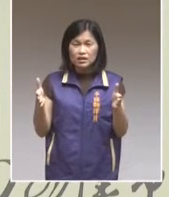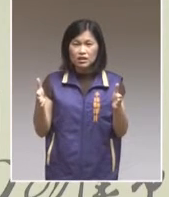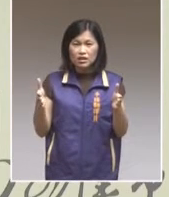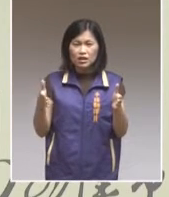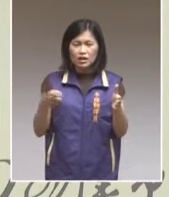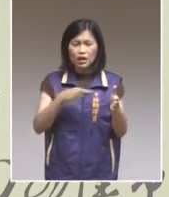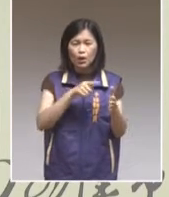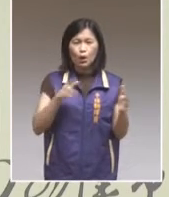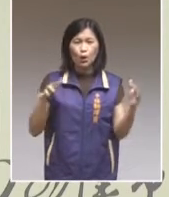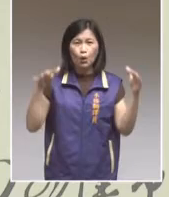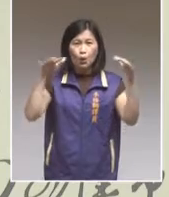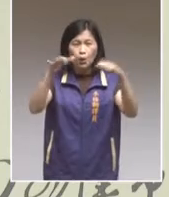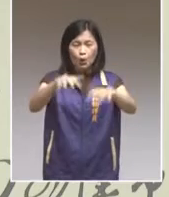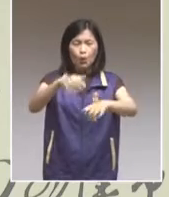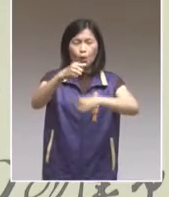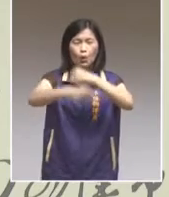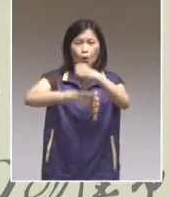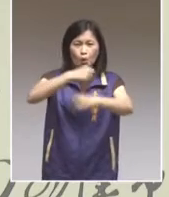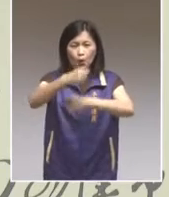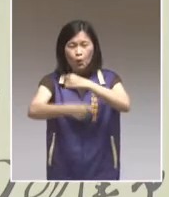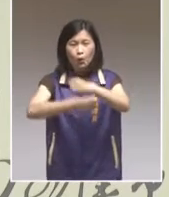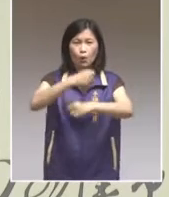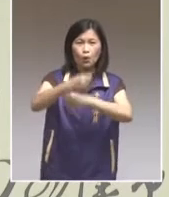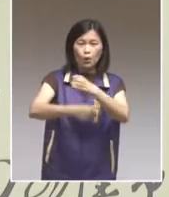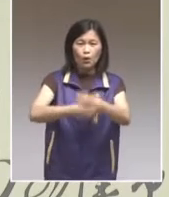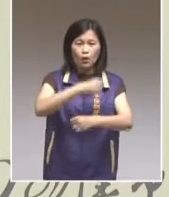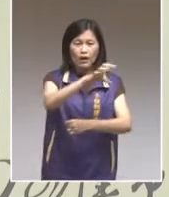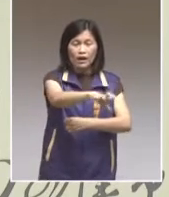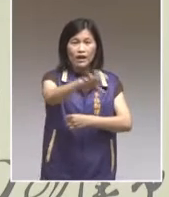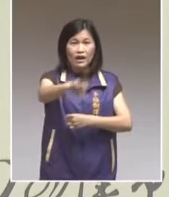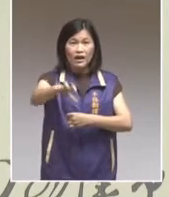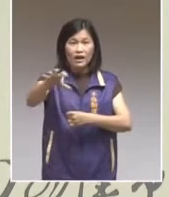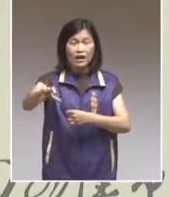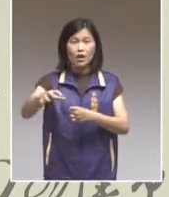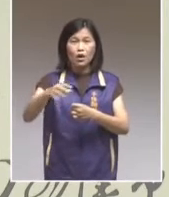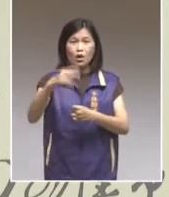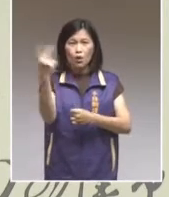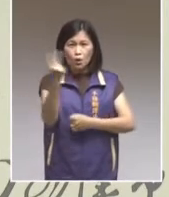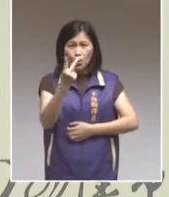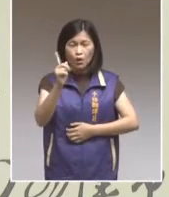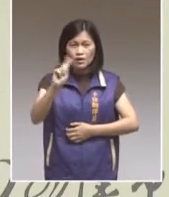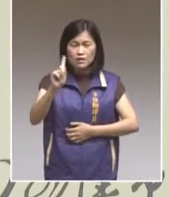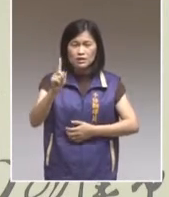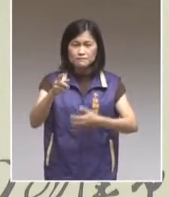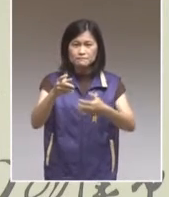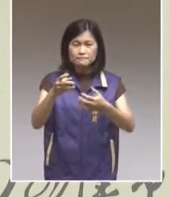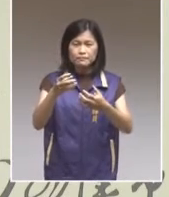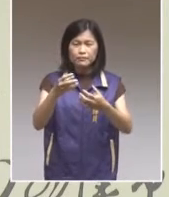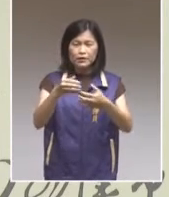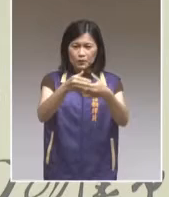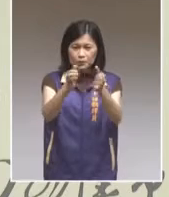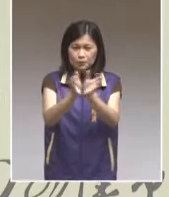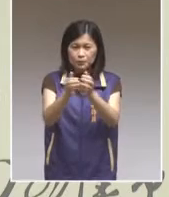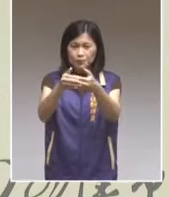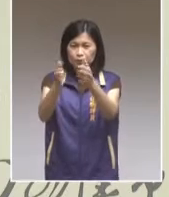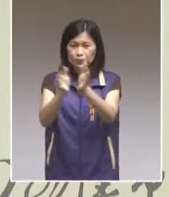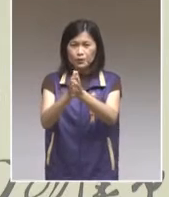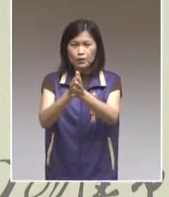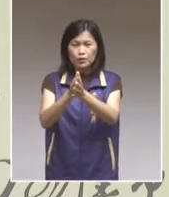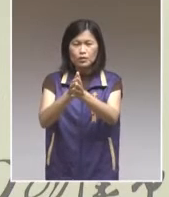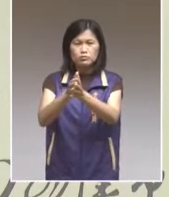活动的场域或者是包括在部分的这个部